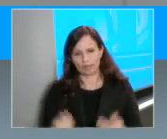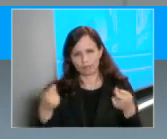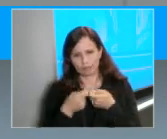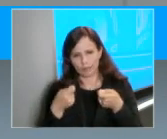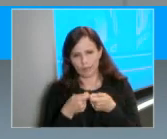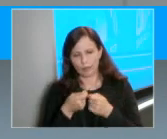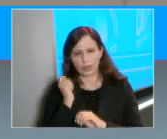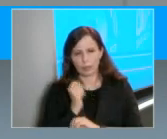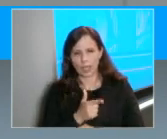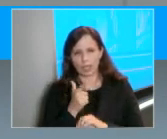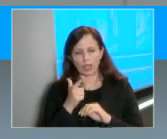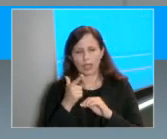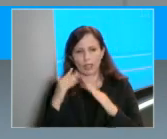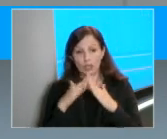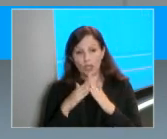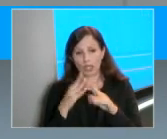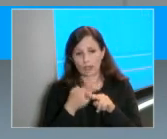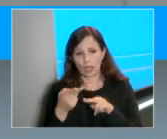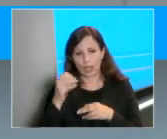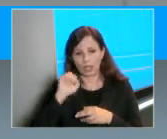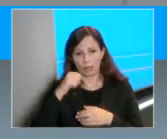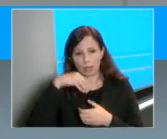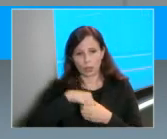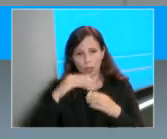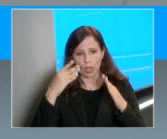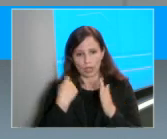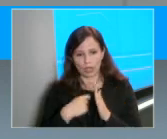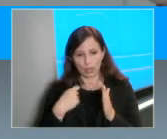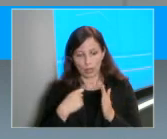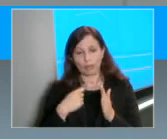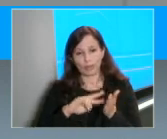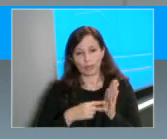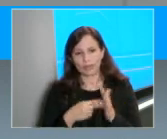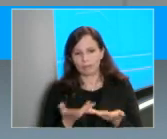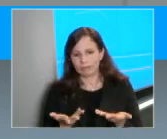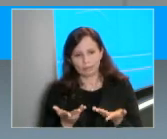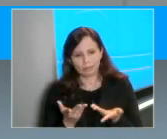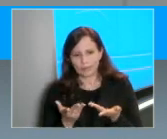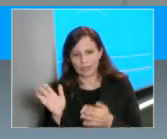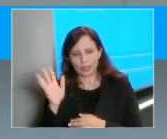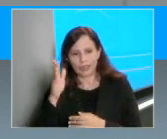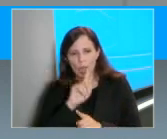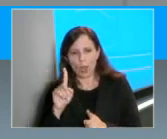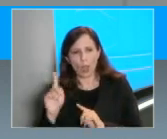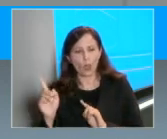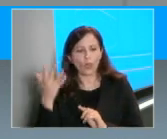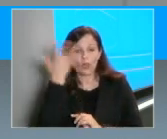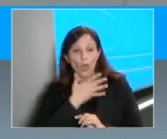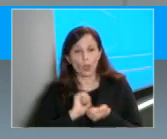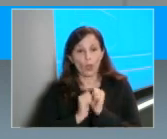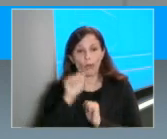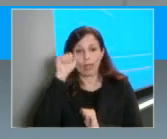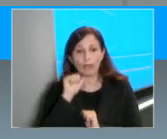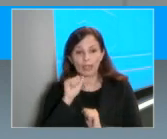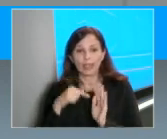במחיר למשתכן וכולי, ורק אם אתה בתוכנית, אבל לא משנה. כלומר, זה לא, שום דבר פה הוא לא שחור לבן. זאת הבעיה, בגלל זה גם אין